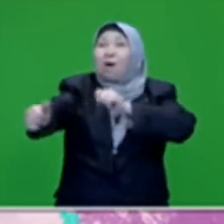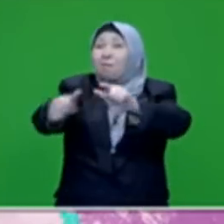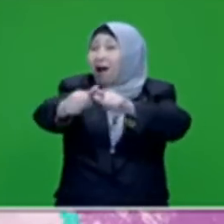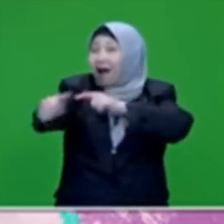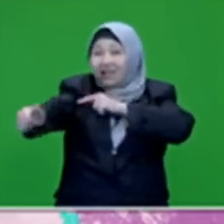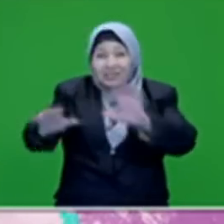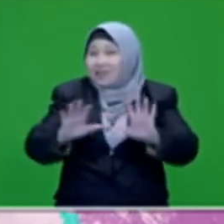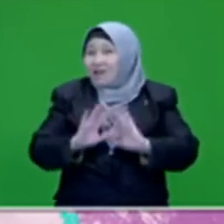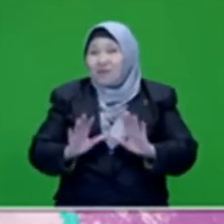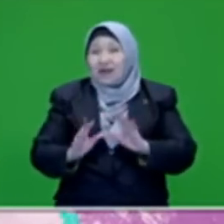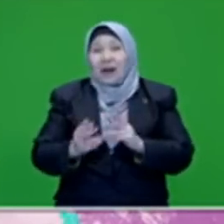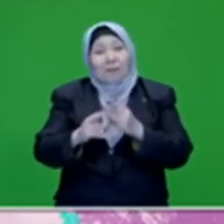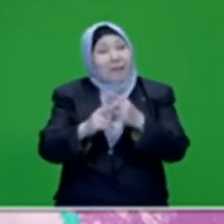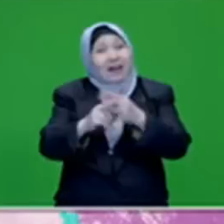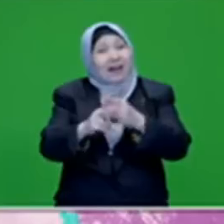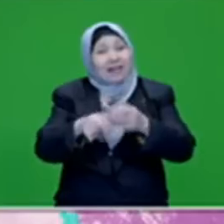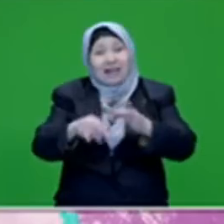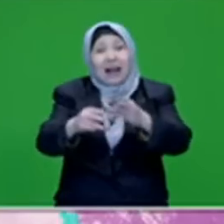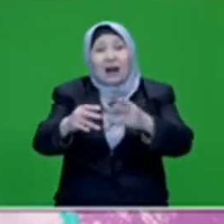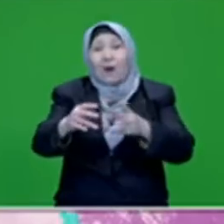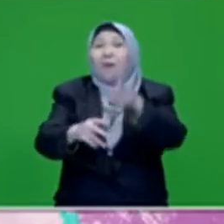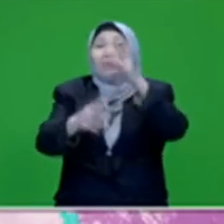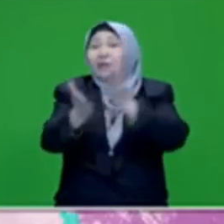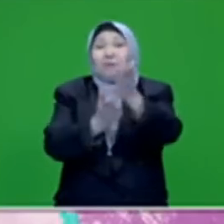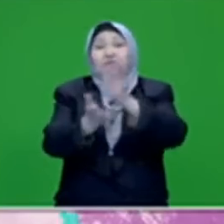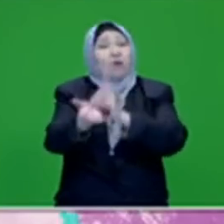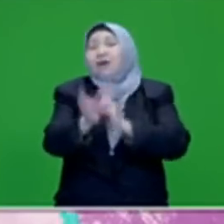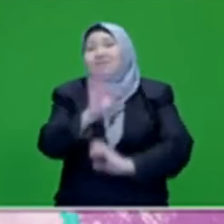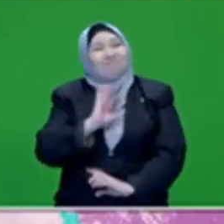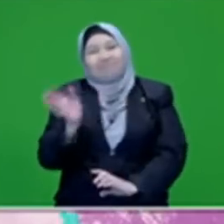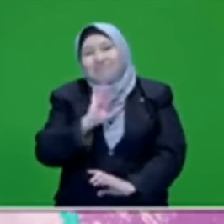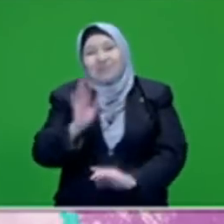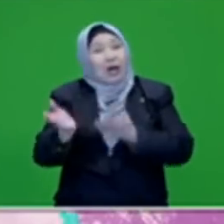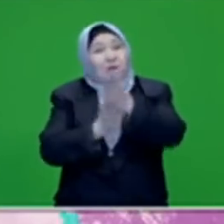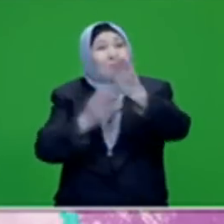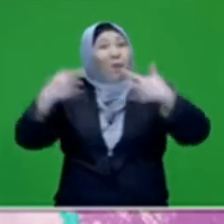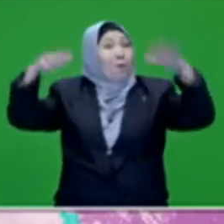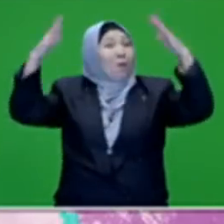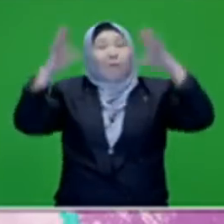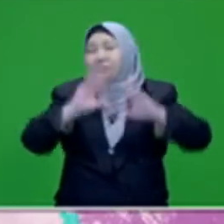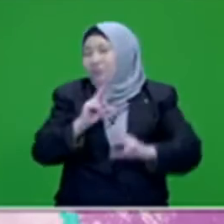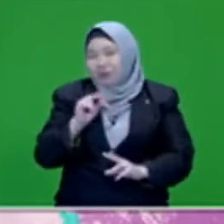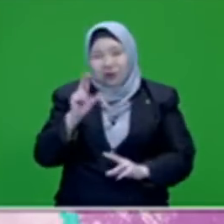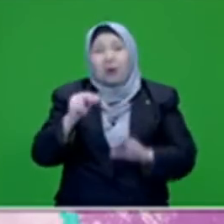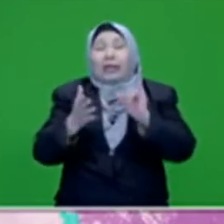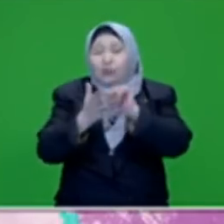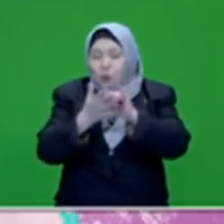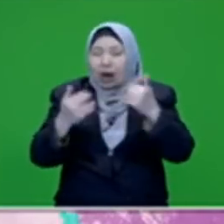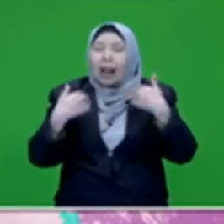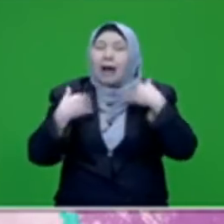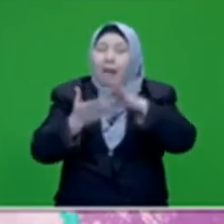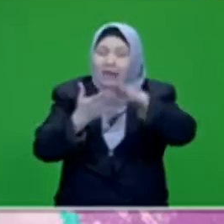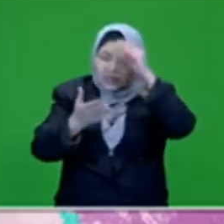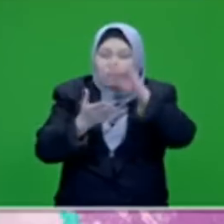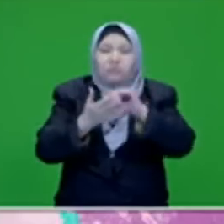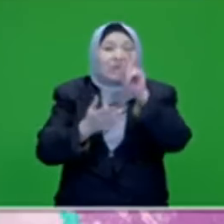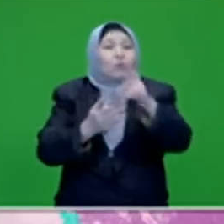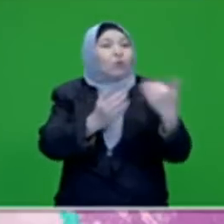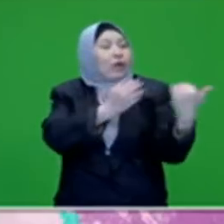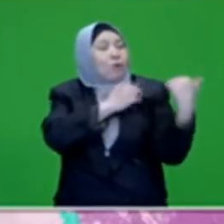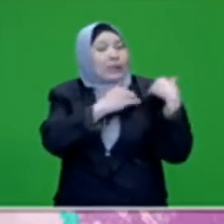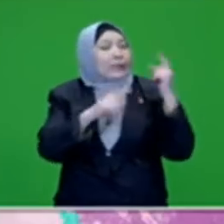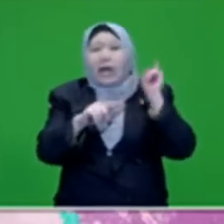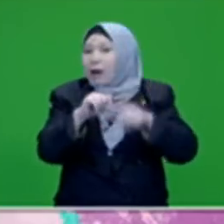kita mesti melihat bahawa proses belajar itu adalah proses yang menjadi satu tanggungjawab. Tidak boleh kita